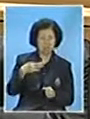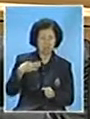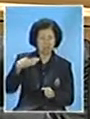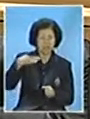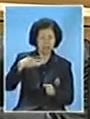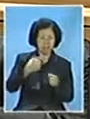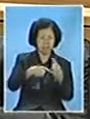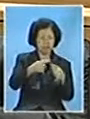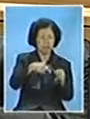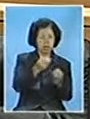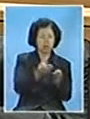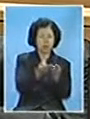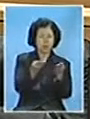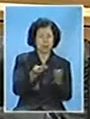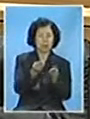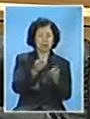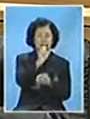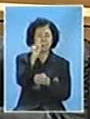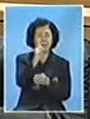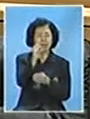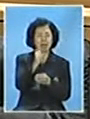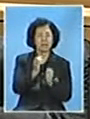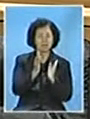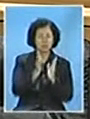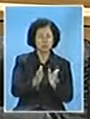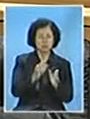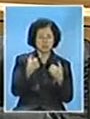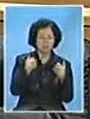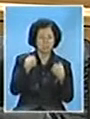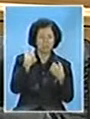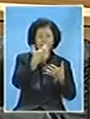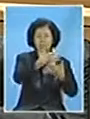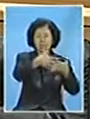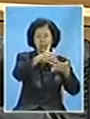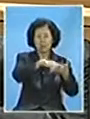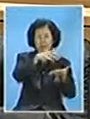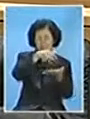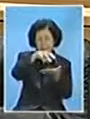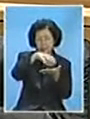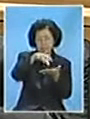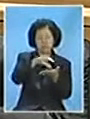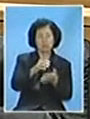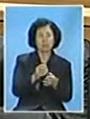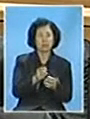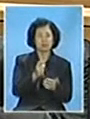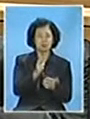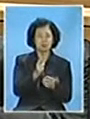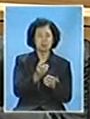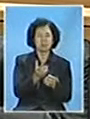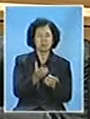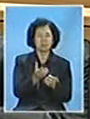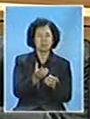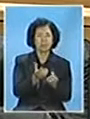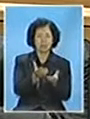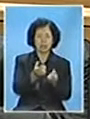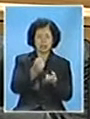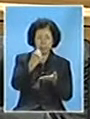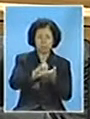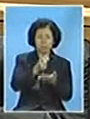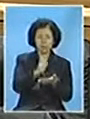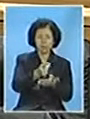ของสภาวิชาชีพเพราะฉะนั้นคนที่มีนโยบายคนที่แถลงนโยบายนั่นแหละเขาคือคนที่ได้รับการรับรองให้เป็นผู้น